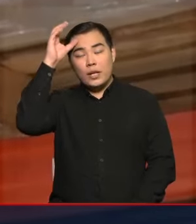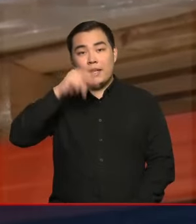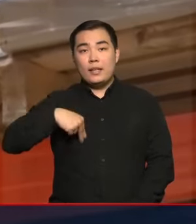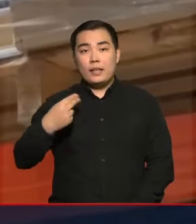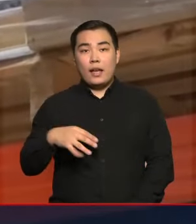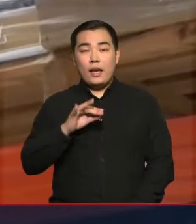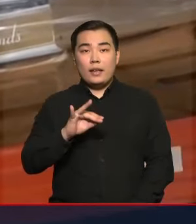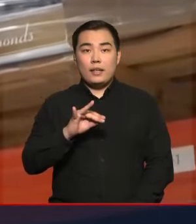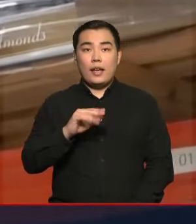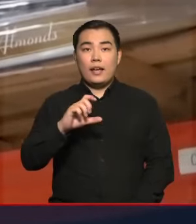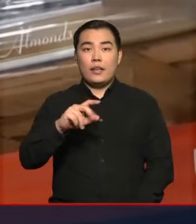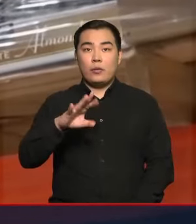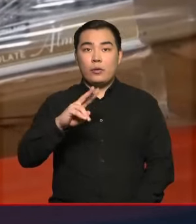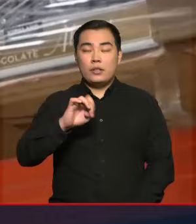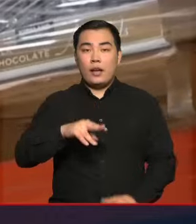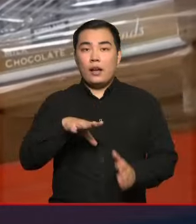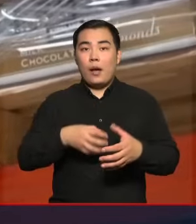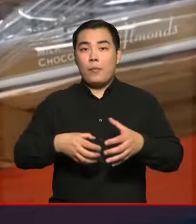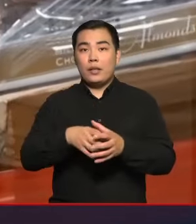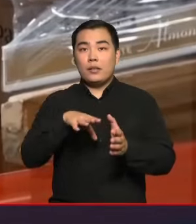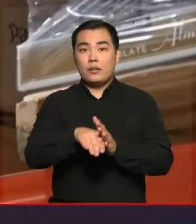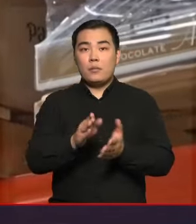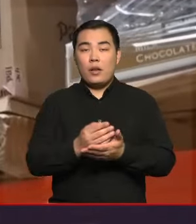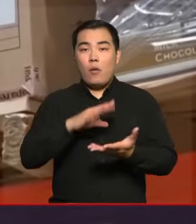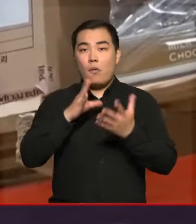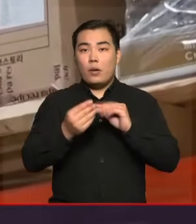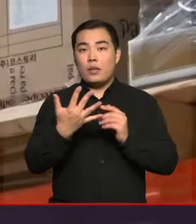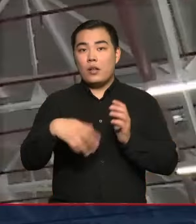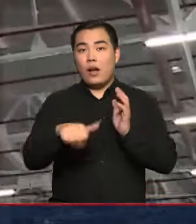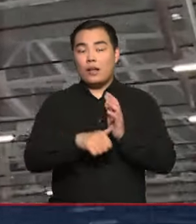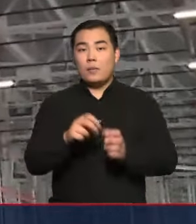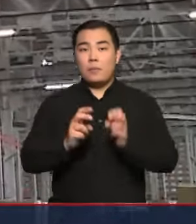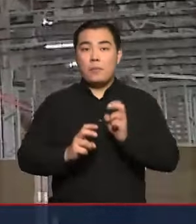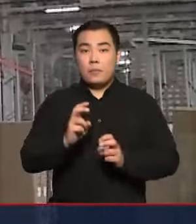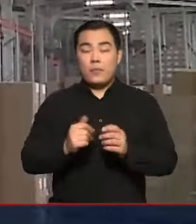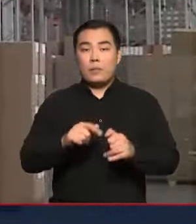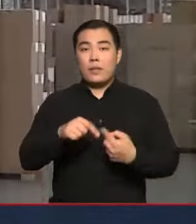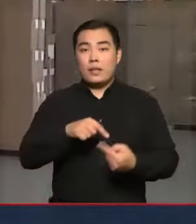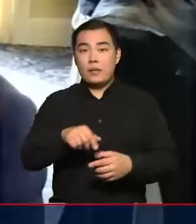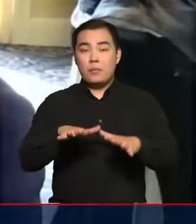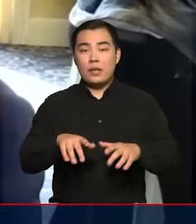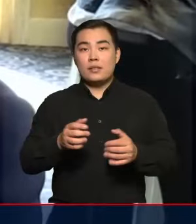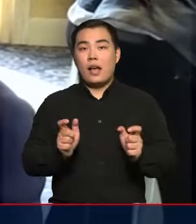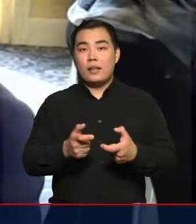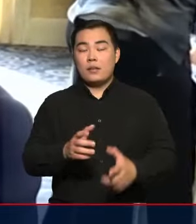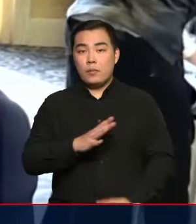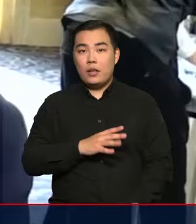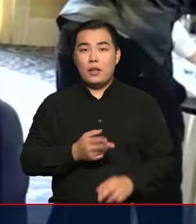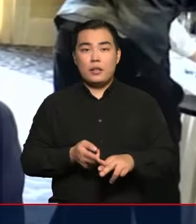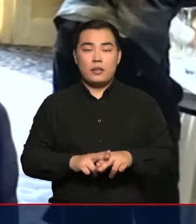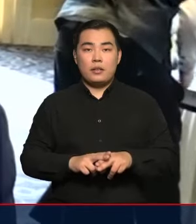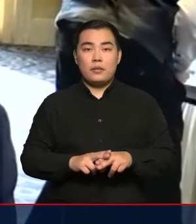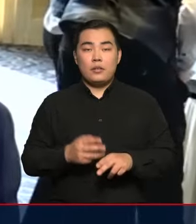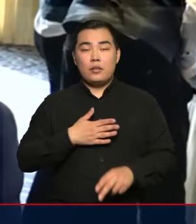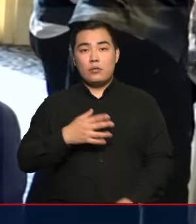және Эстония компаниялары кірген. Бас аяғы 56 кәсіпорынға санкция салынған. Я думаю, это не